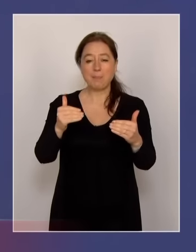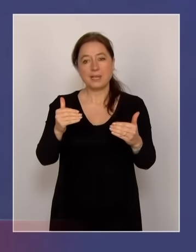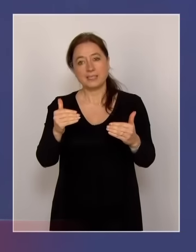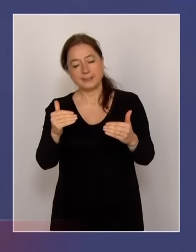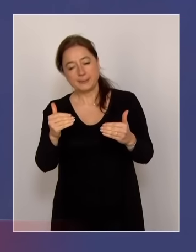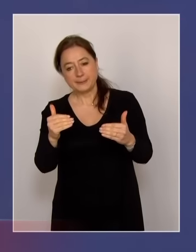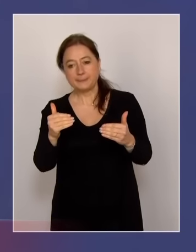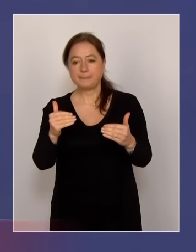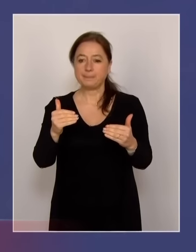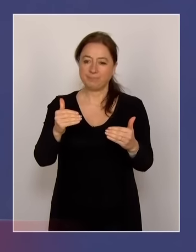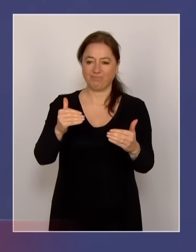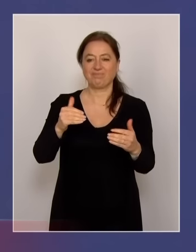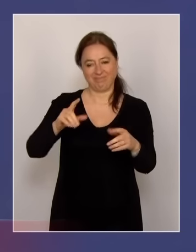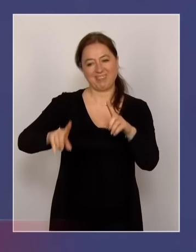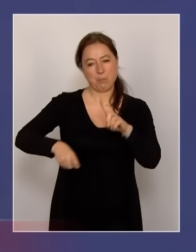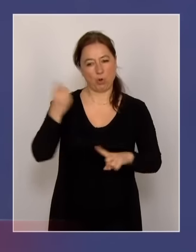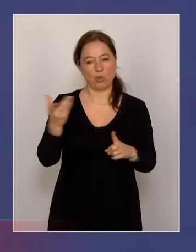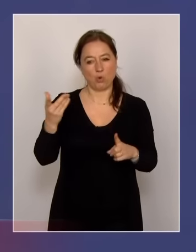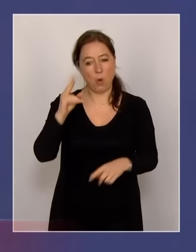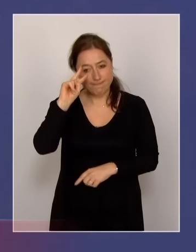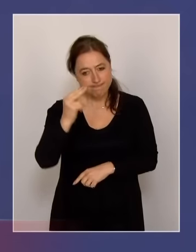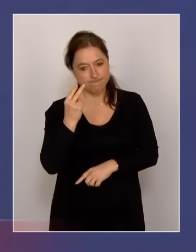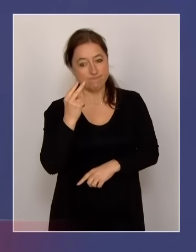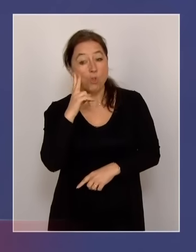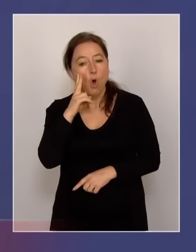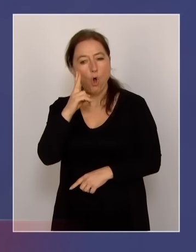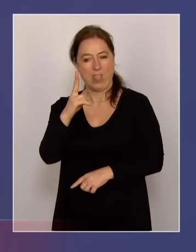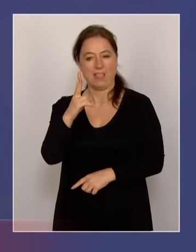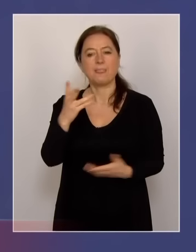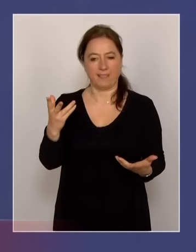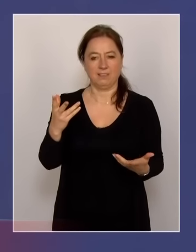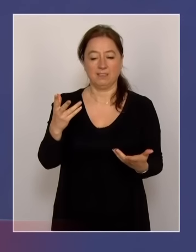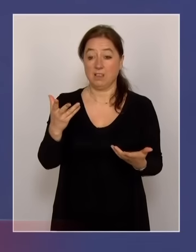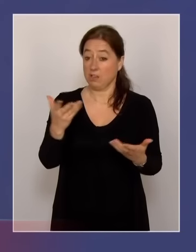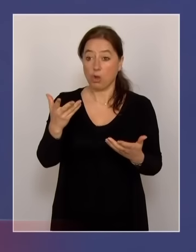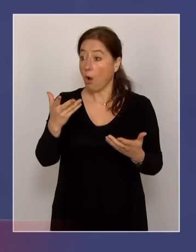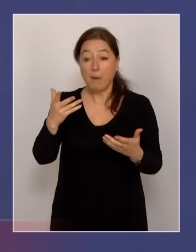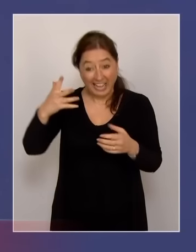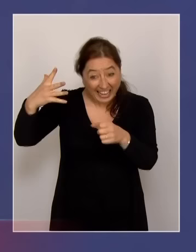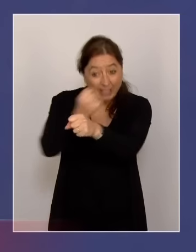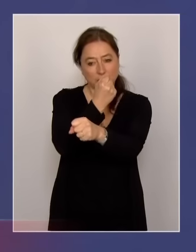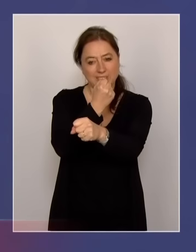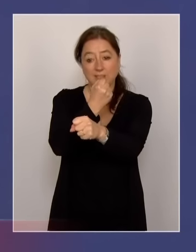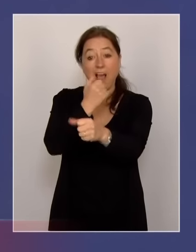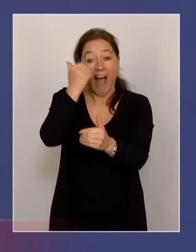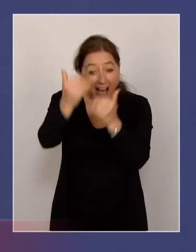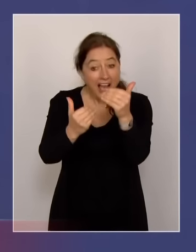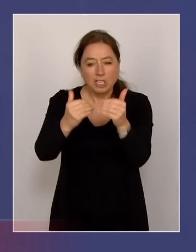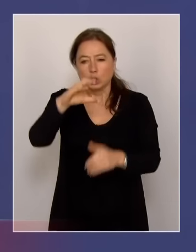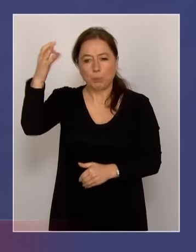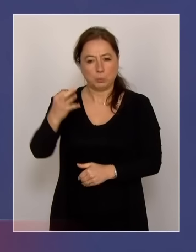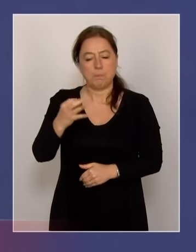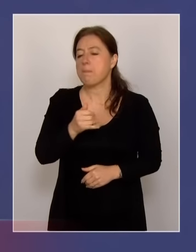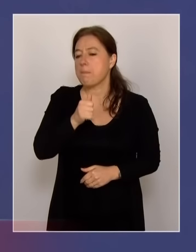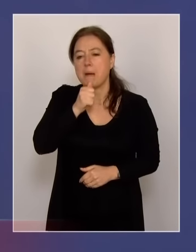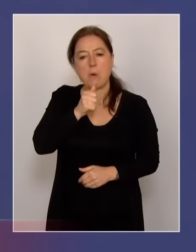La lucidité et l'honnêteté commandent de reconnaître que la bataille n'est pas encore gagnée. Loin de là. Et qu l'horizon de la